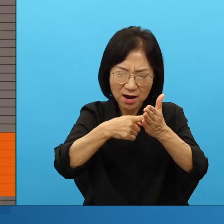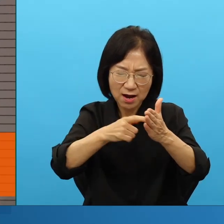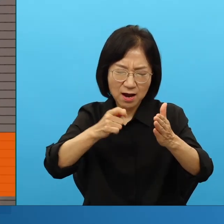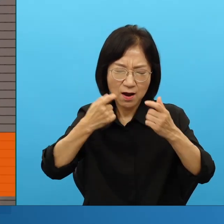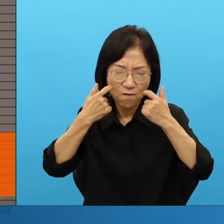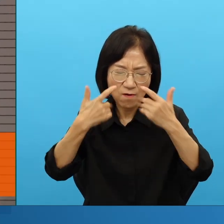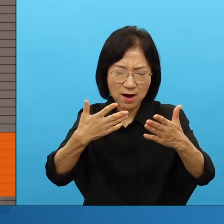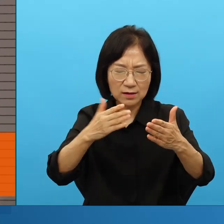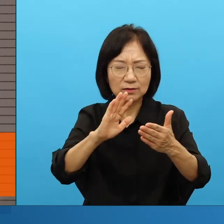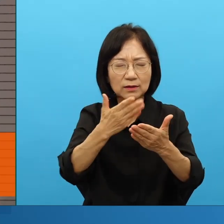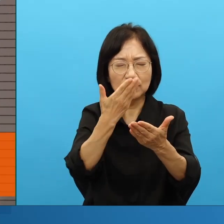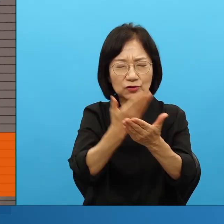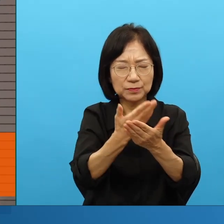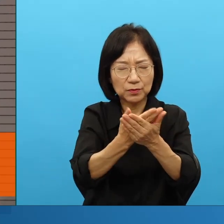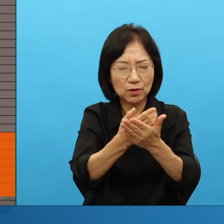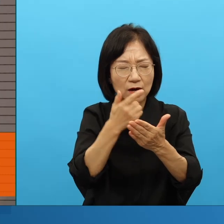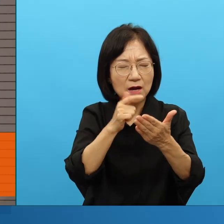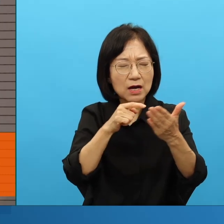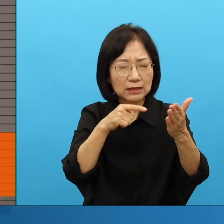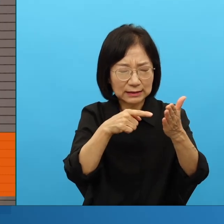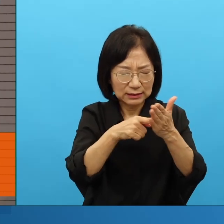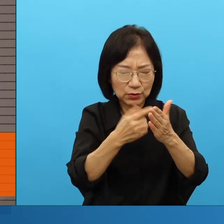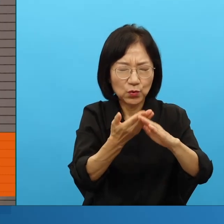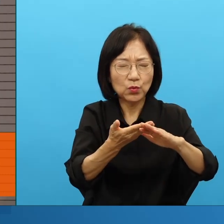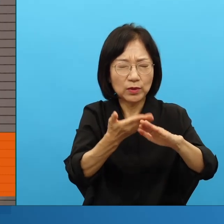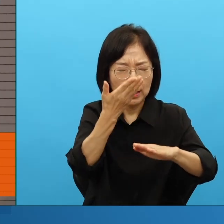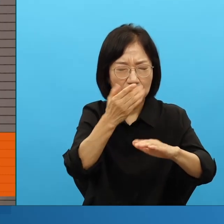영광이 걸리게 하여 주옵소서.